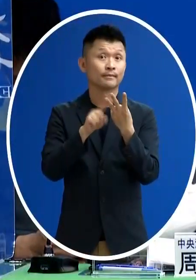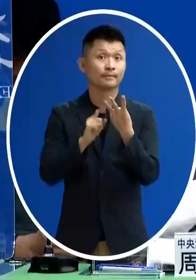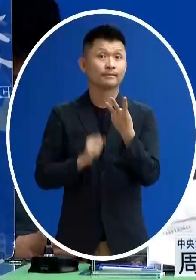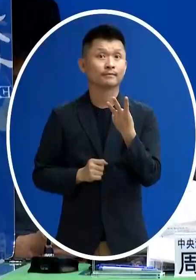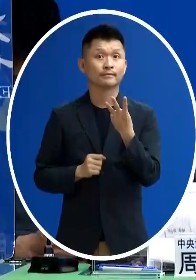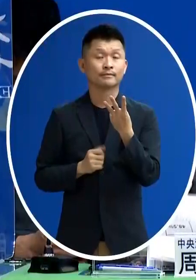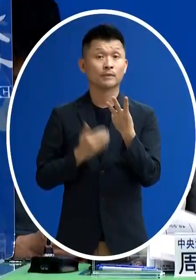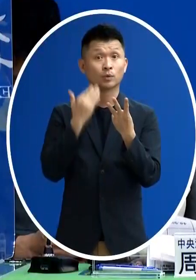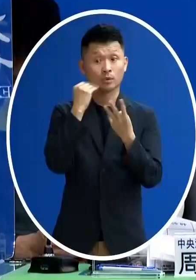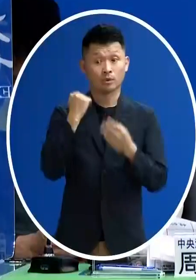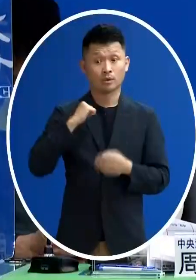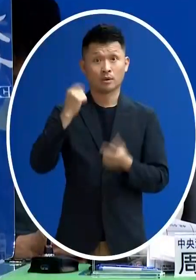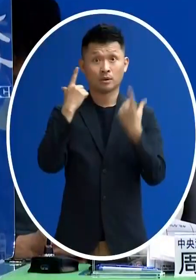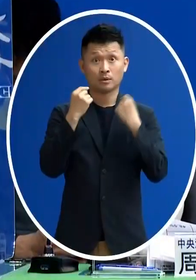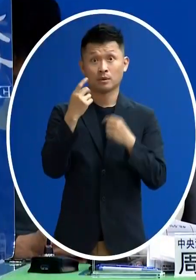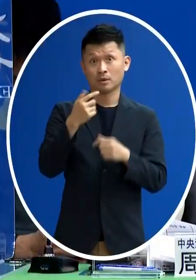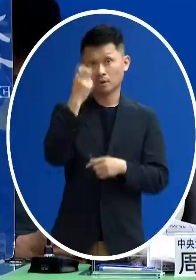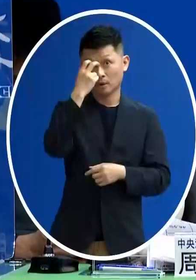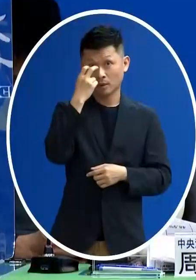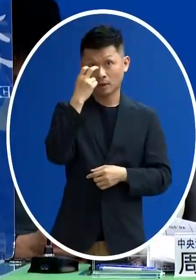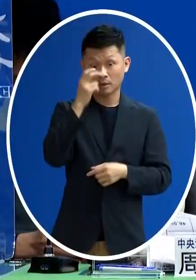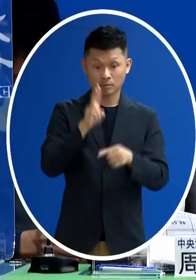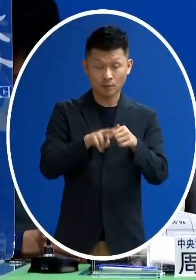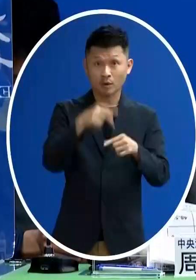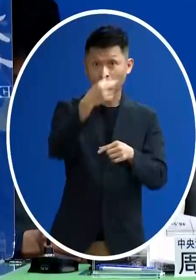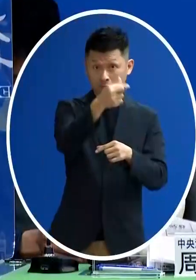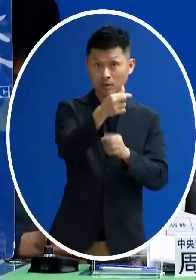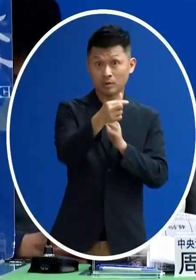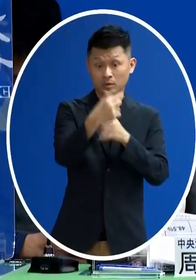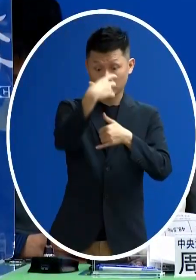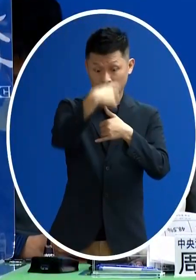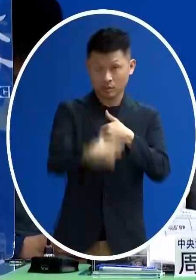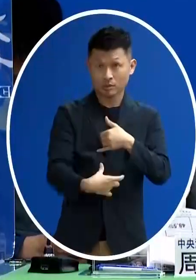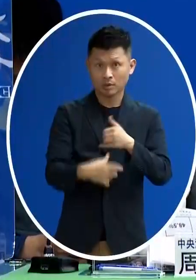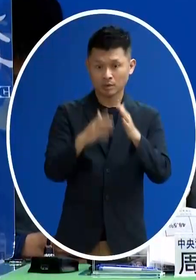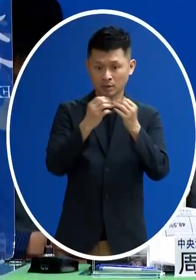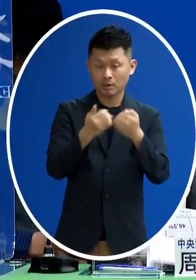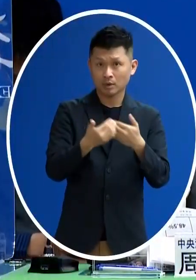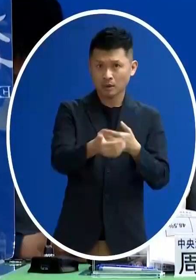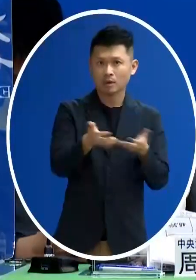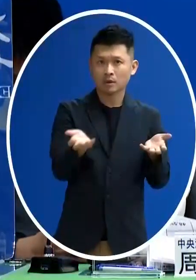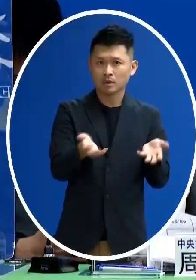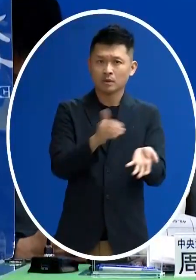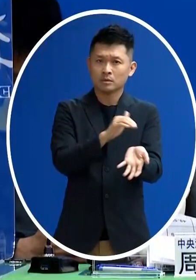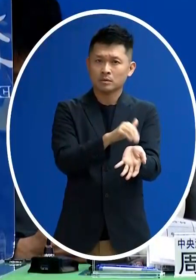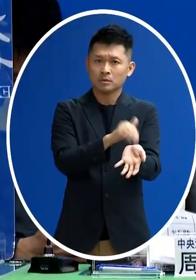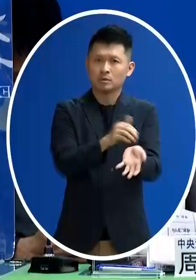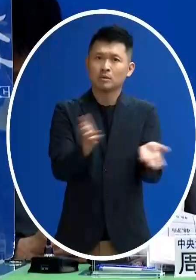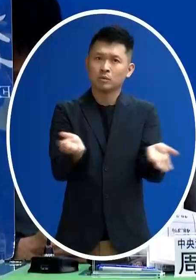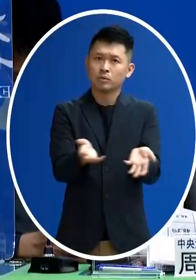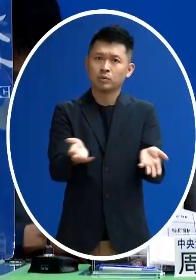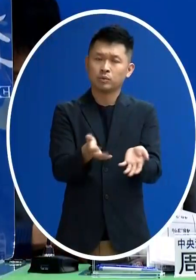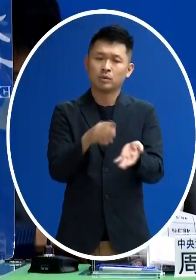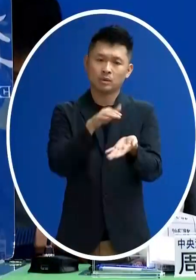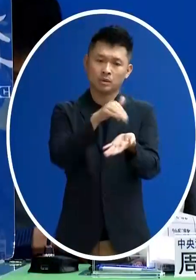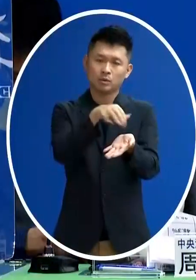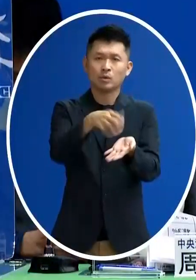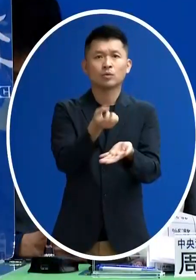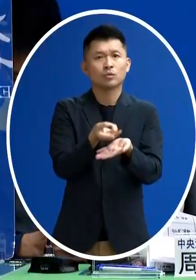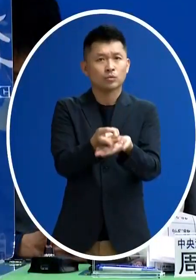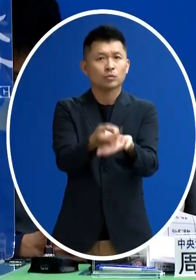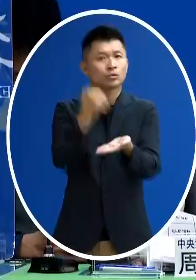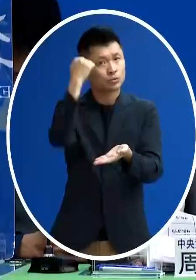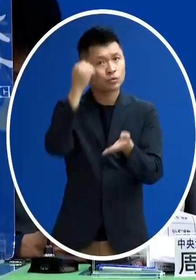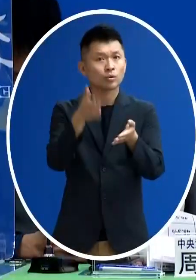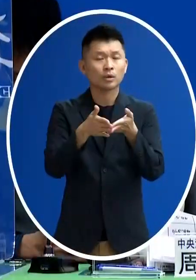这个抗原快筛阳性的一个确诊者，那在隔离治疗期间有住院需求的时候，那也可以验